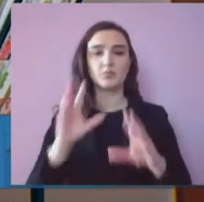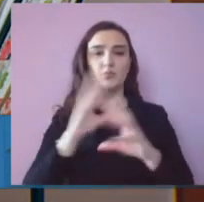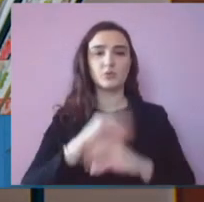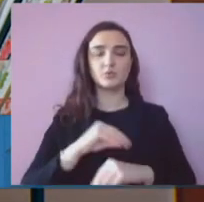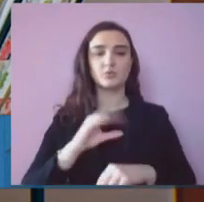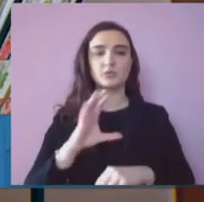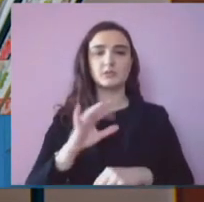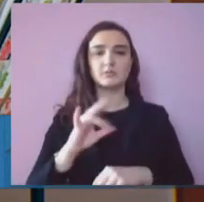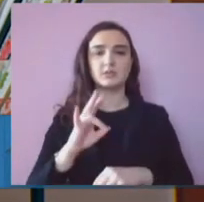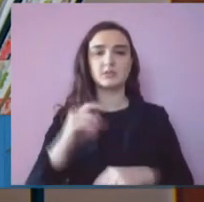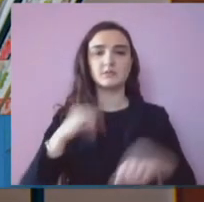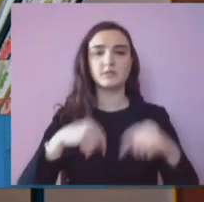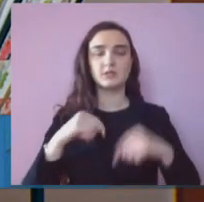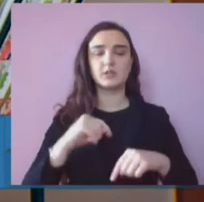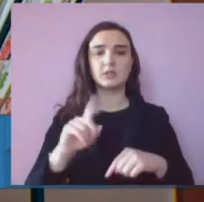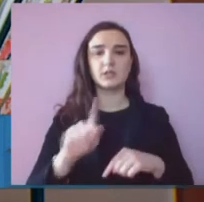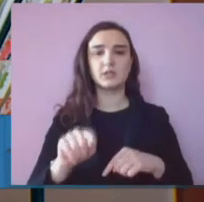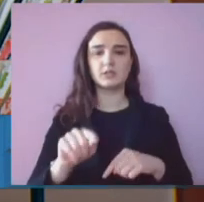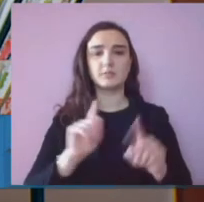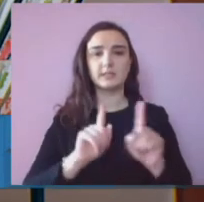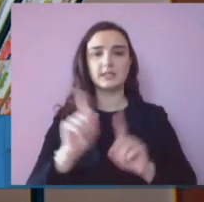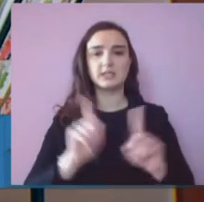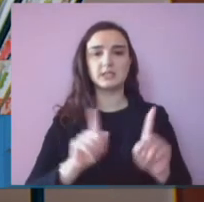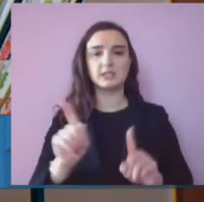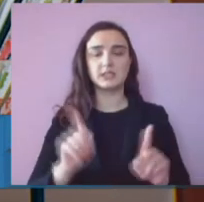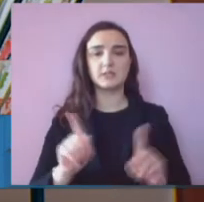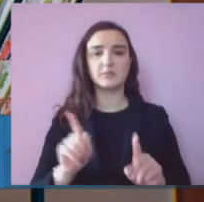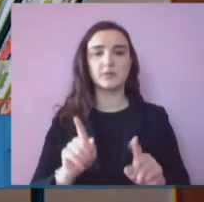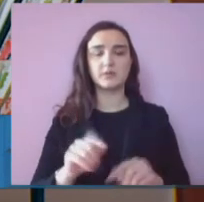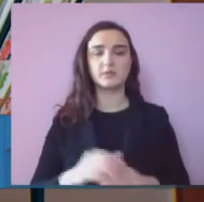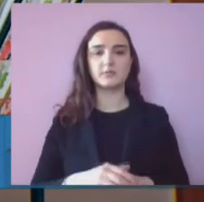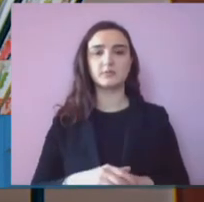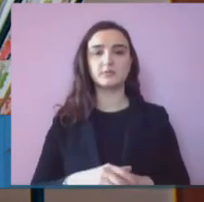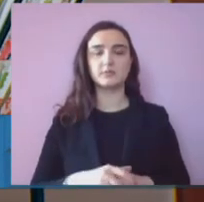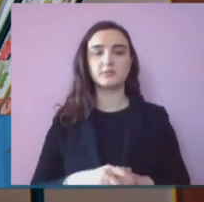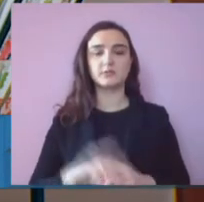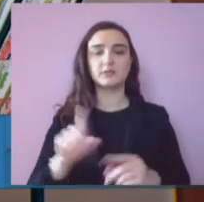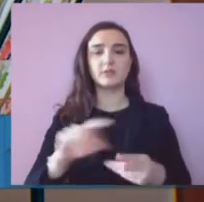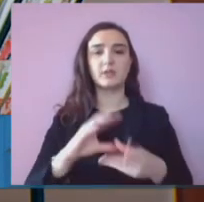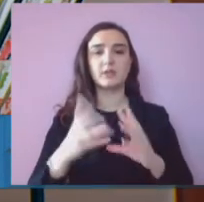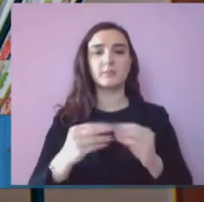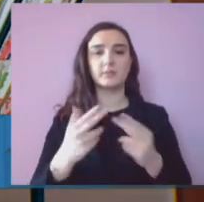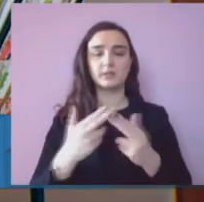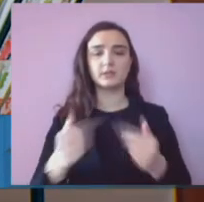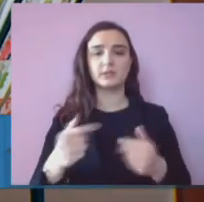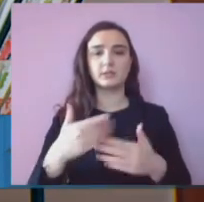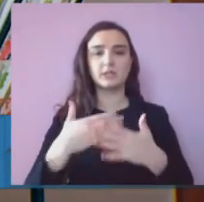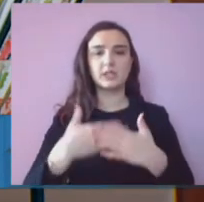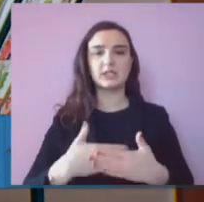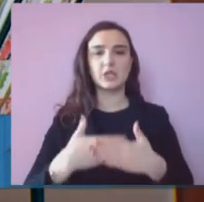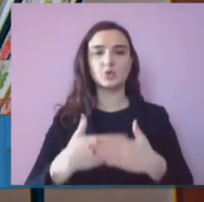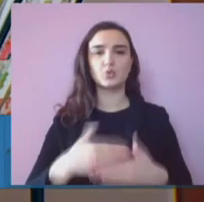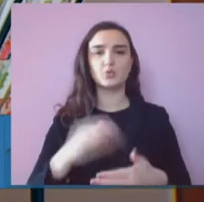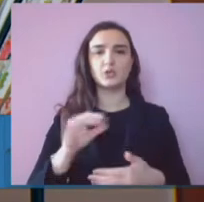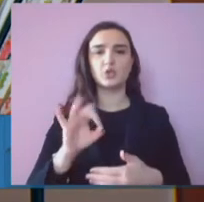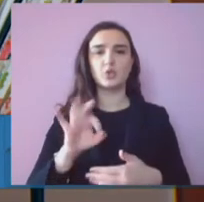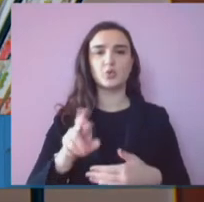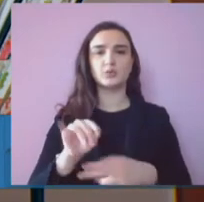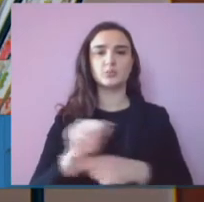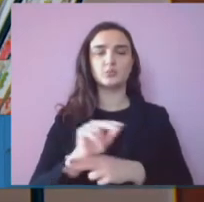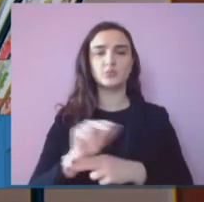რაღაც ვთქვათ მეტასტაზირება და ასე შემდეგ. აი ეს ყველაფერი, რადიაქტიური იოდით მკურნალობა,